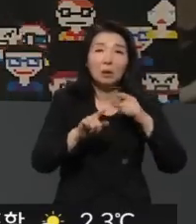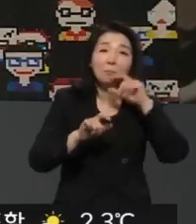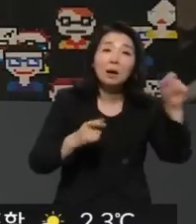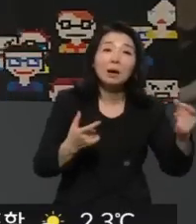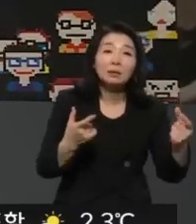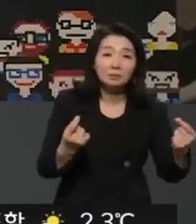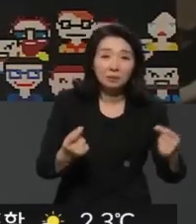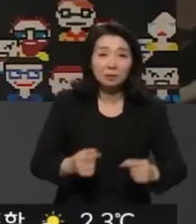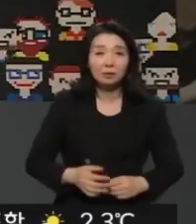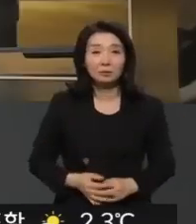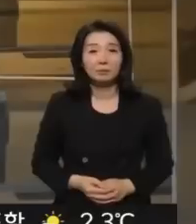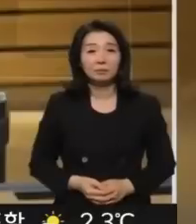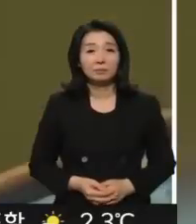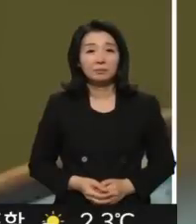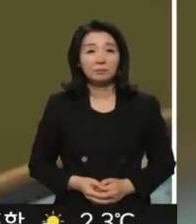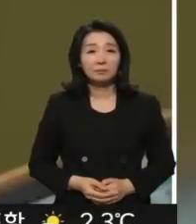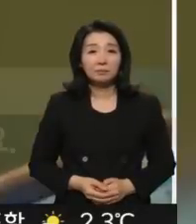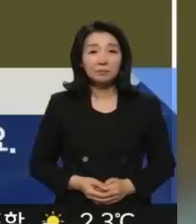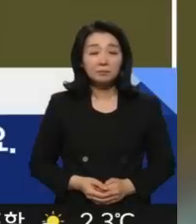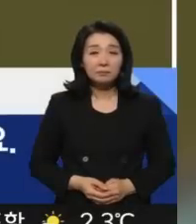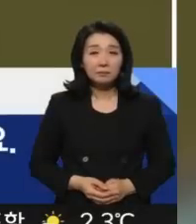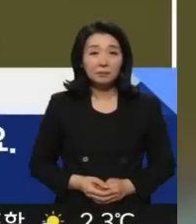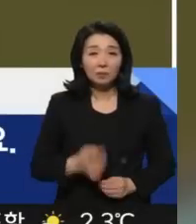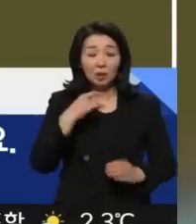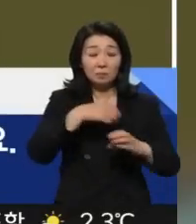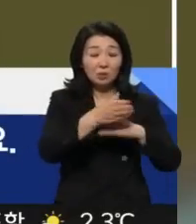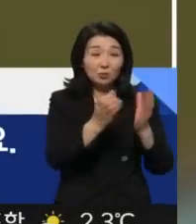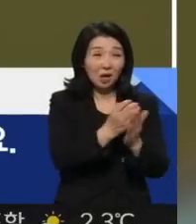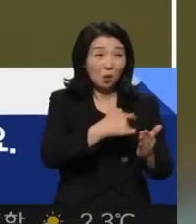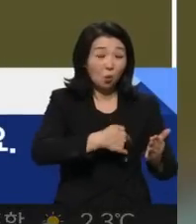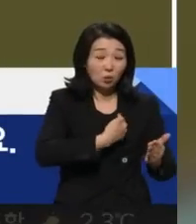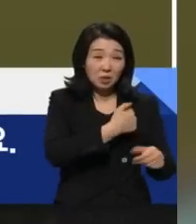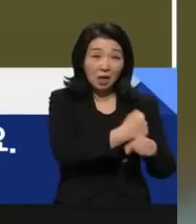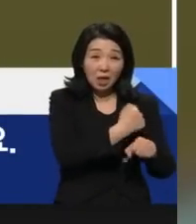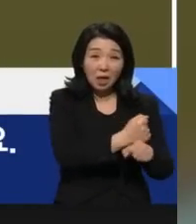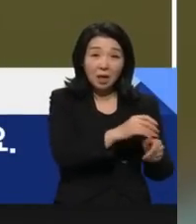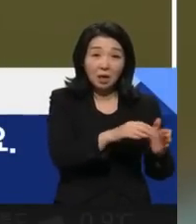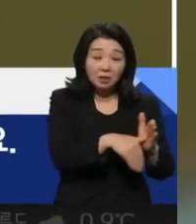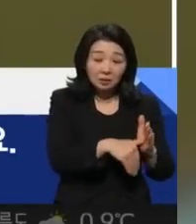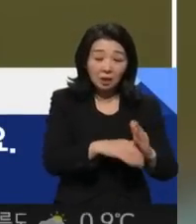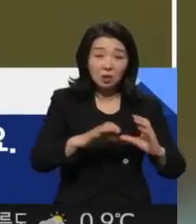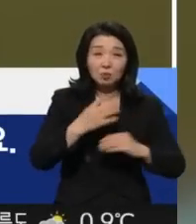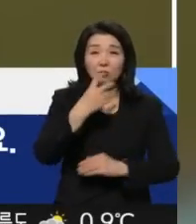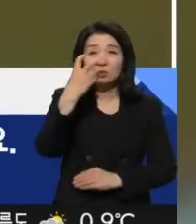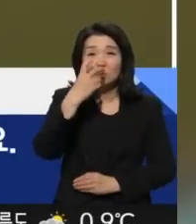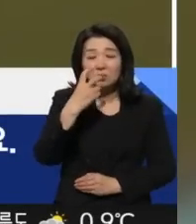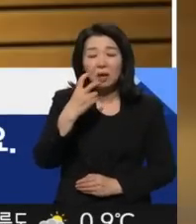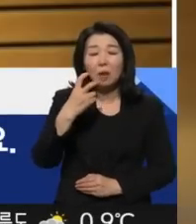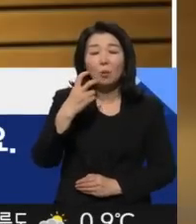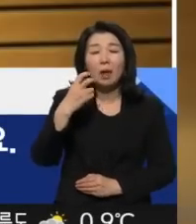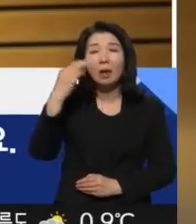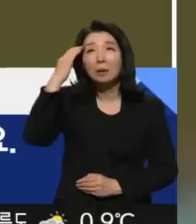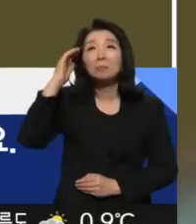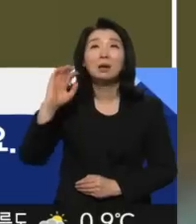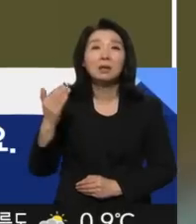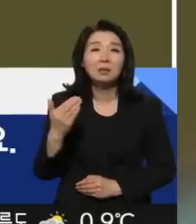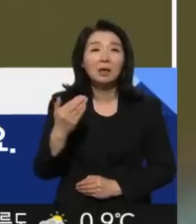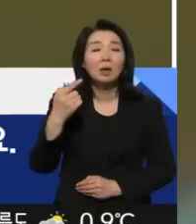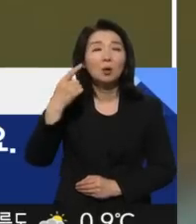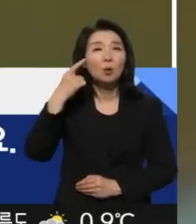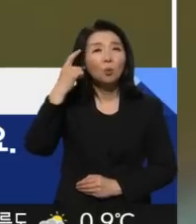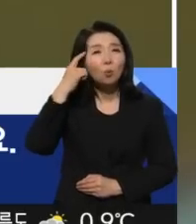주장입니다. 민주당 단독으로 하면 국정조사가 자기들 선전선동의 장이 될 수 있잖아요. 국정조사는